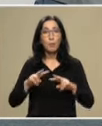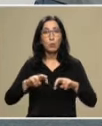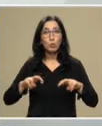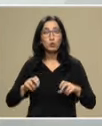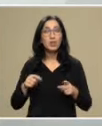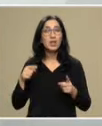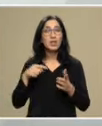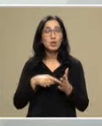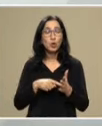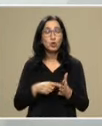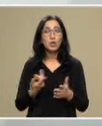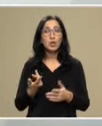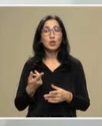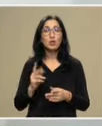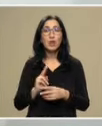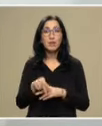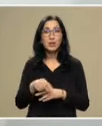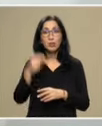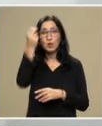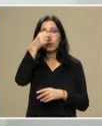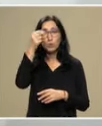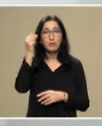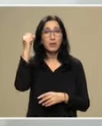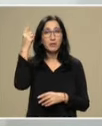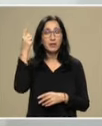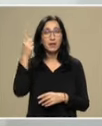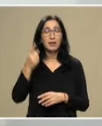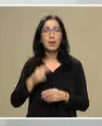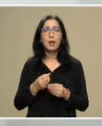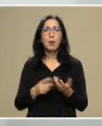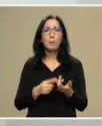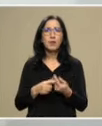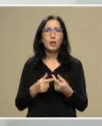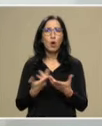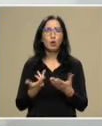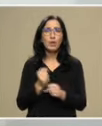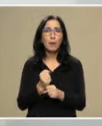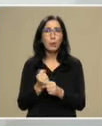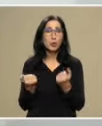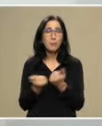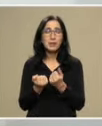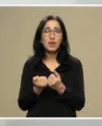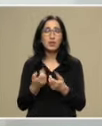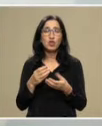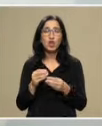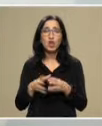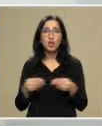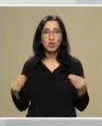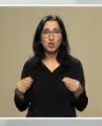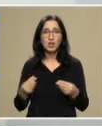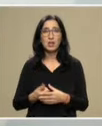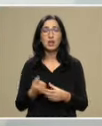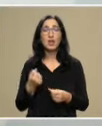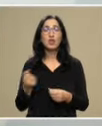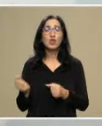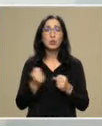Проучвания сочат, че с навлизането на изкуствения интелект милиони работни места ще изчезнат, което ще доведе до огромни сътресения на